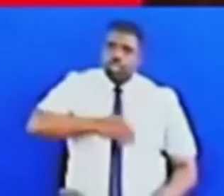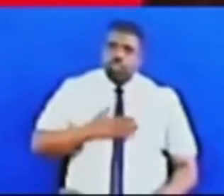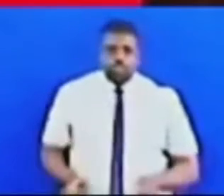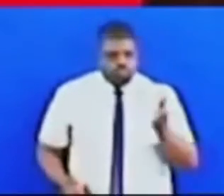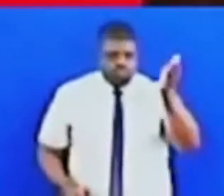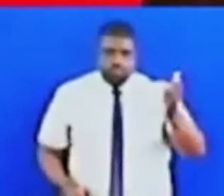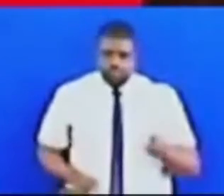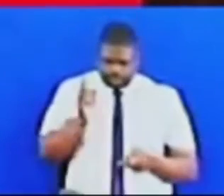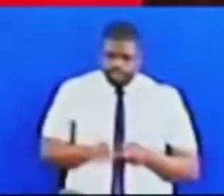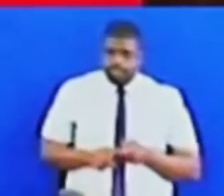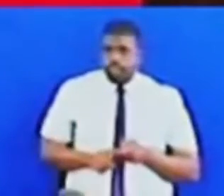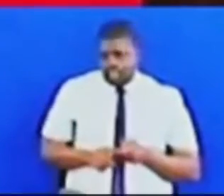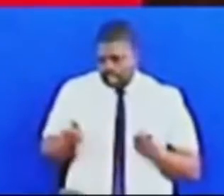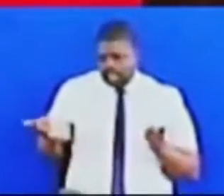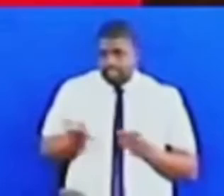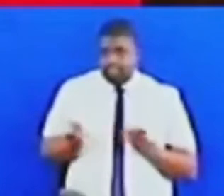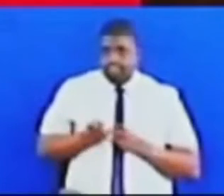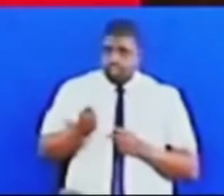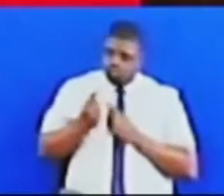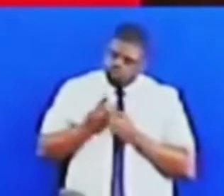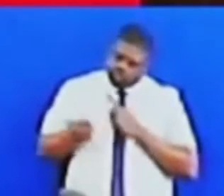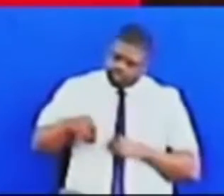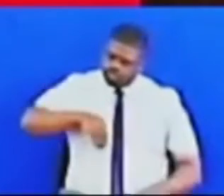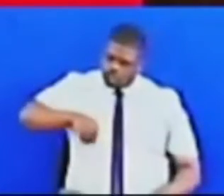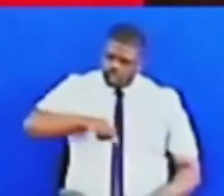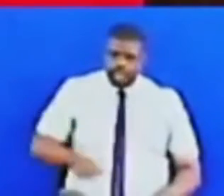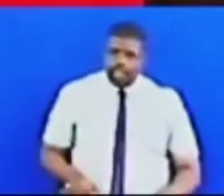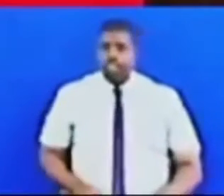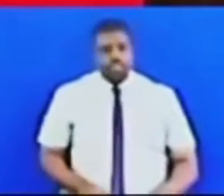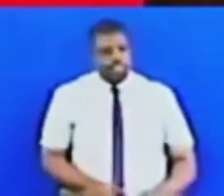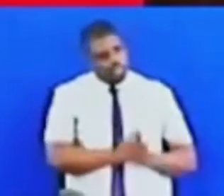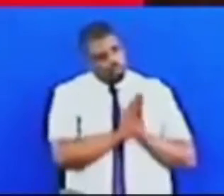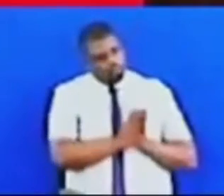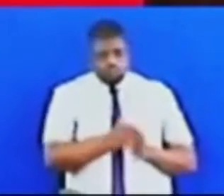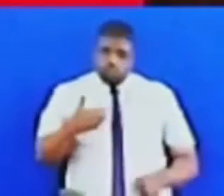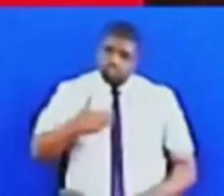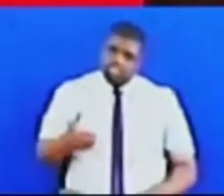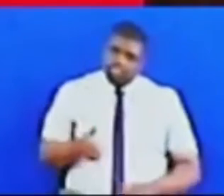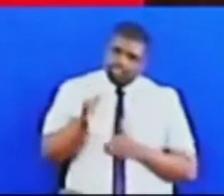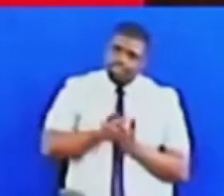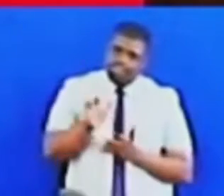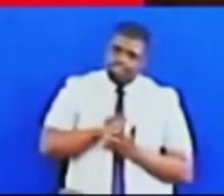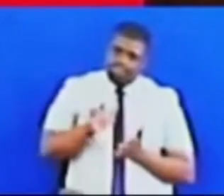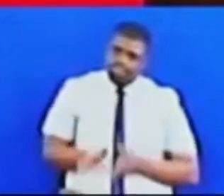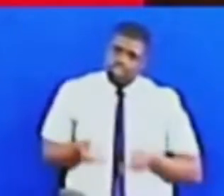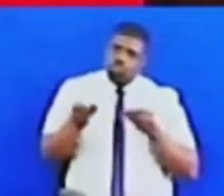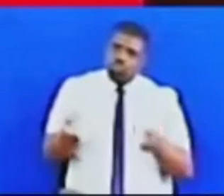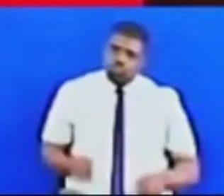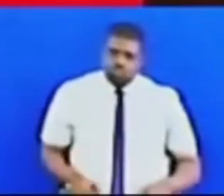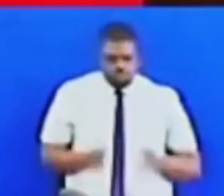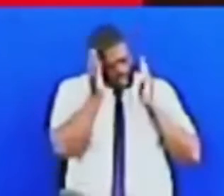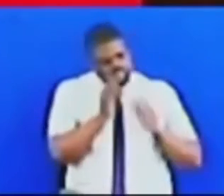Speaker, naomba nilisemee pia swala la mbolea. Namshukuru Mheshimiwa Waziri ametoa ufafanuzi hapa. Lakini Mheshimiwa